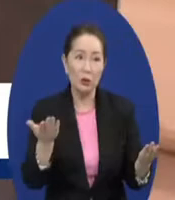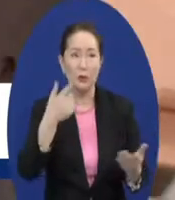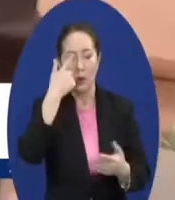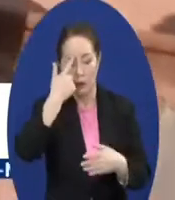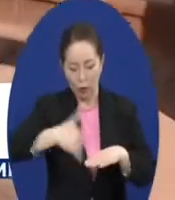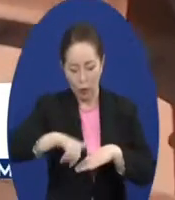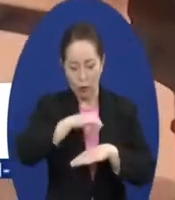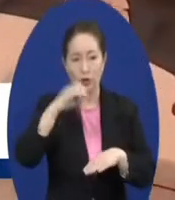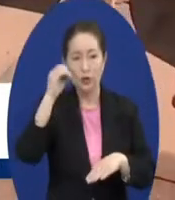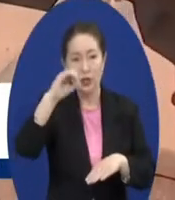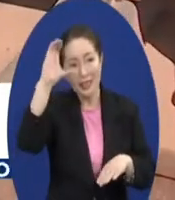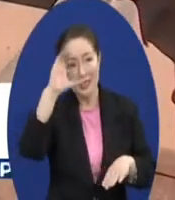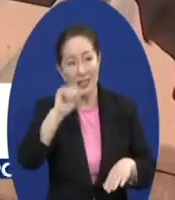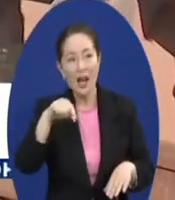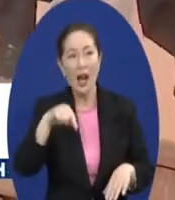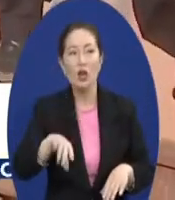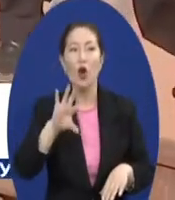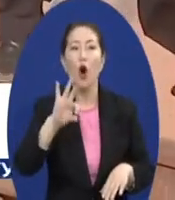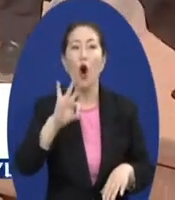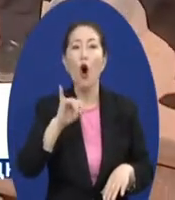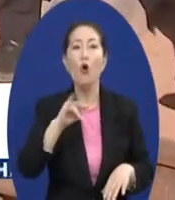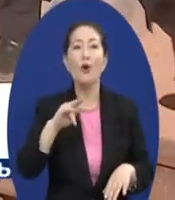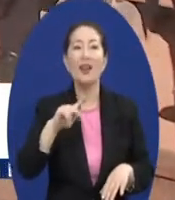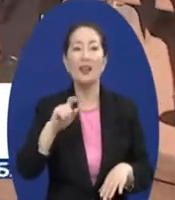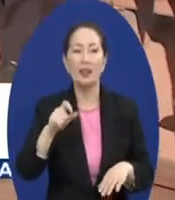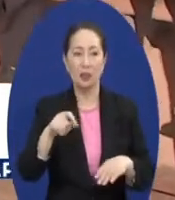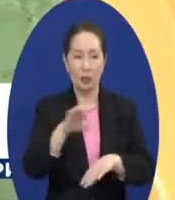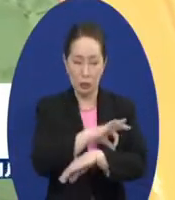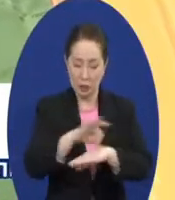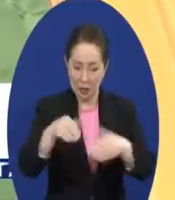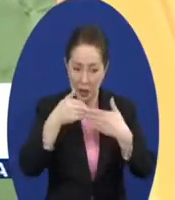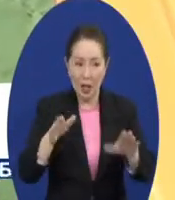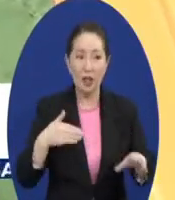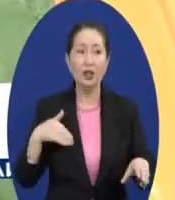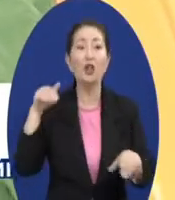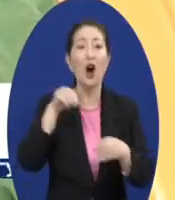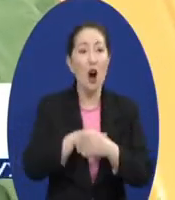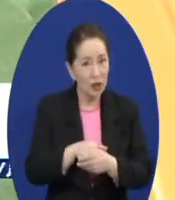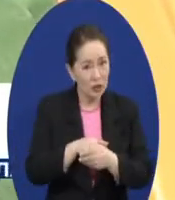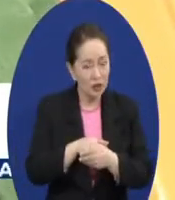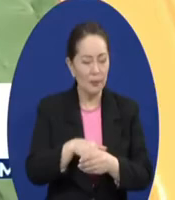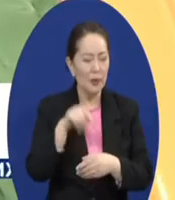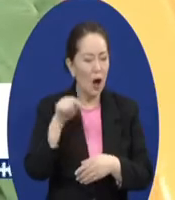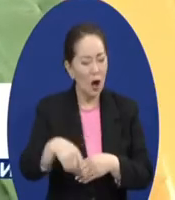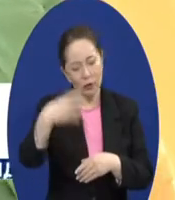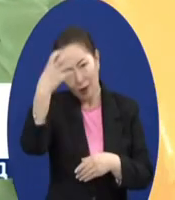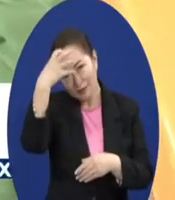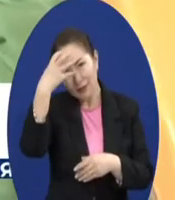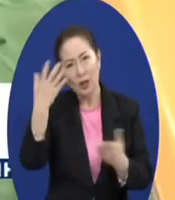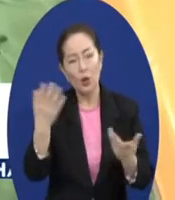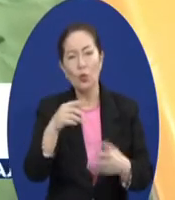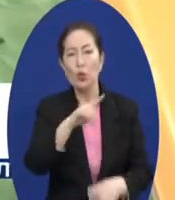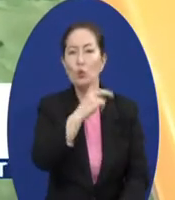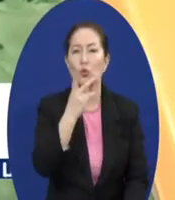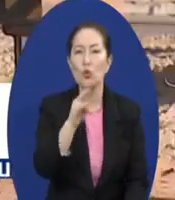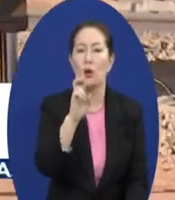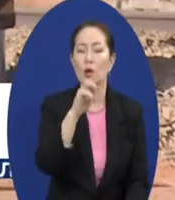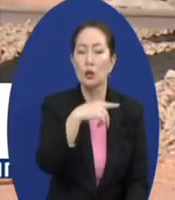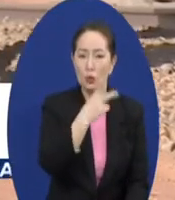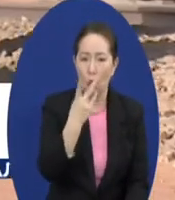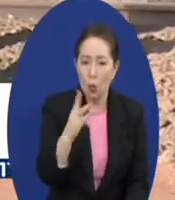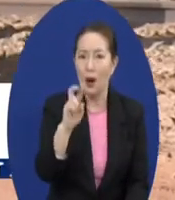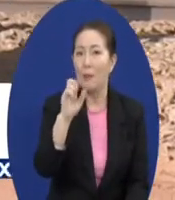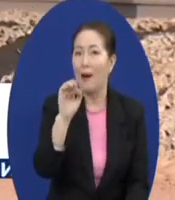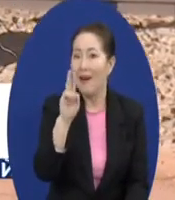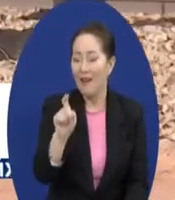улсын эрхийн сайд Оюу Эрдэнэ өнөөдөр төслийн нээлтэд оролцож байна. За засгийн газрын хувьд бол одоо Зүүн Баян Ханги чиглэлийн